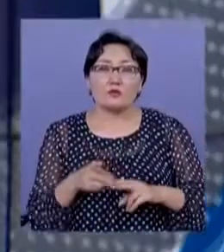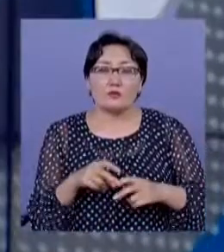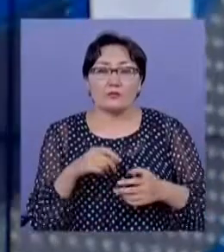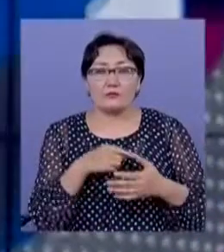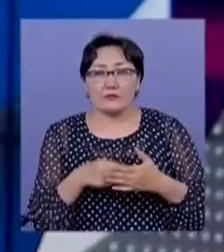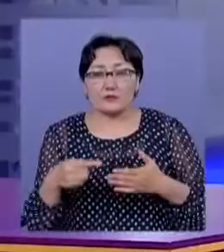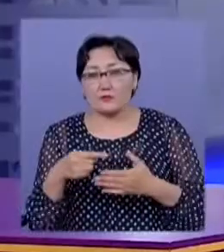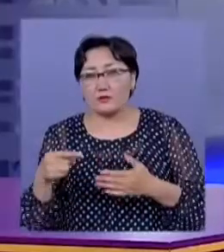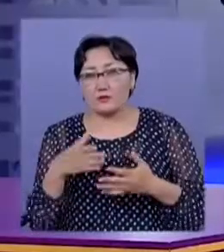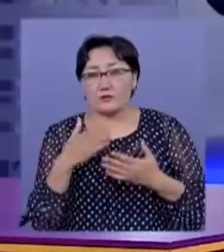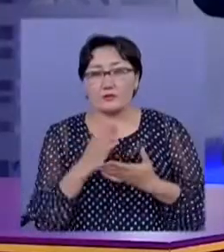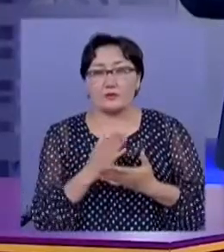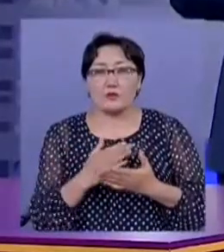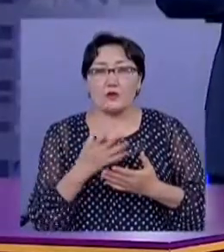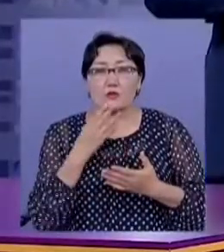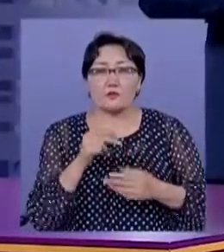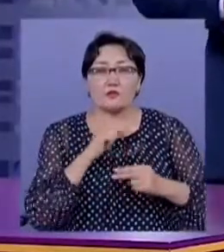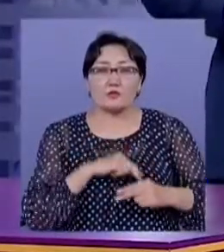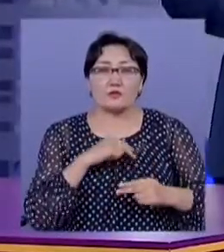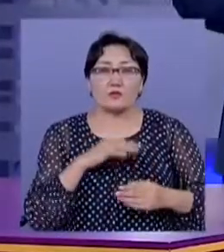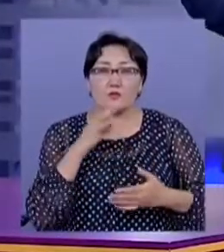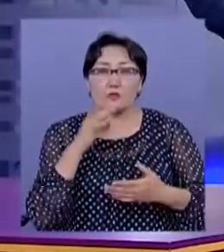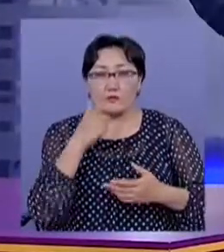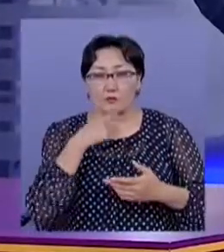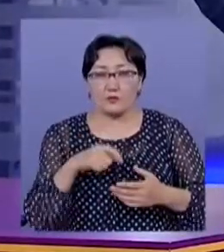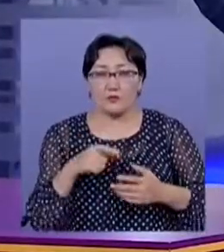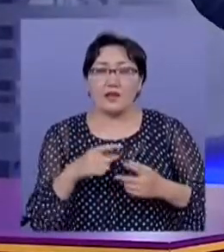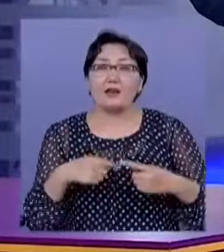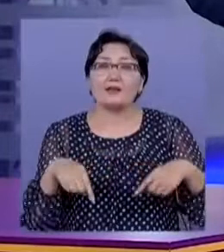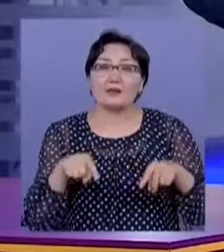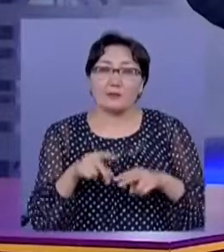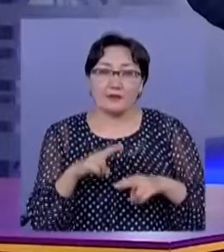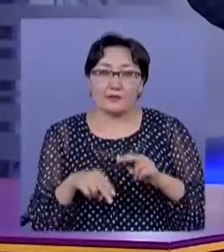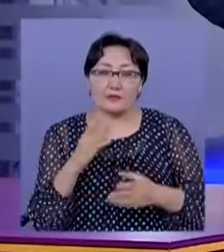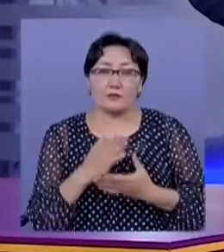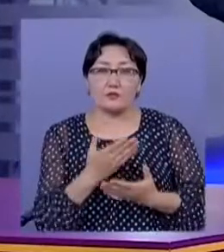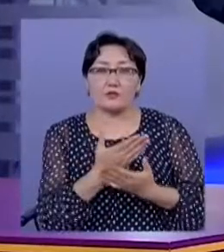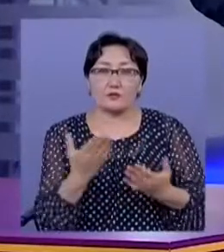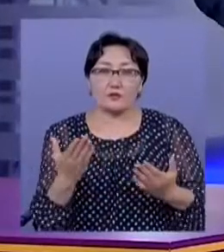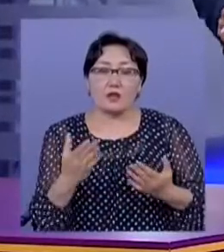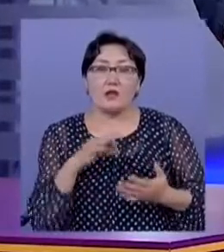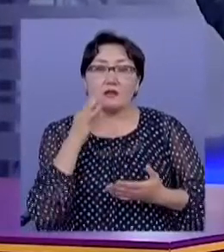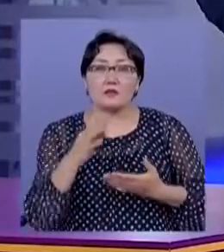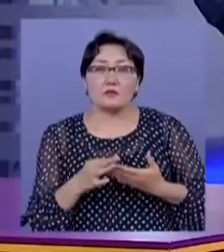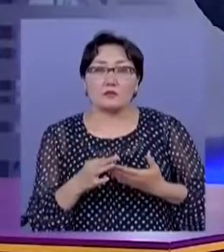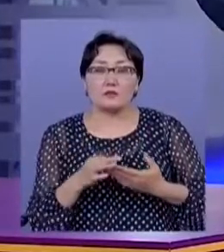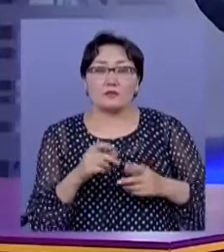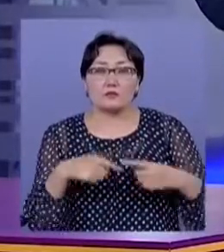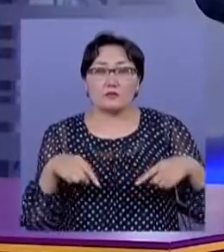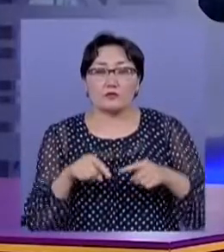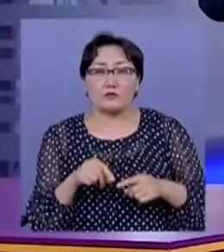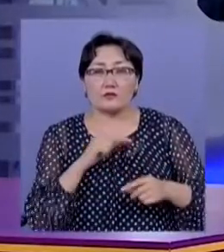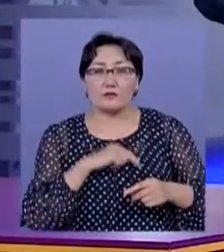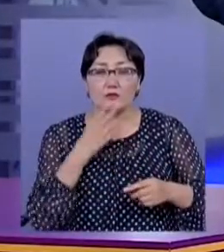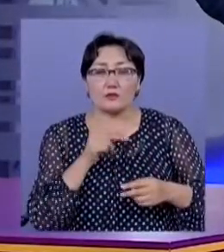шығады. Алайда өз ісіне ұқыпты компанияларда жоқ емес. Сондықтан бүгін сіздерге мердігер компаниялар міндетін